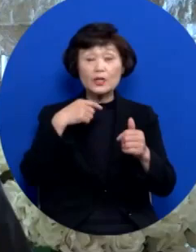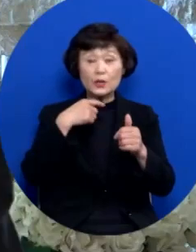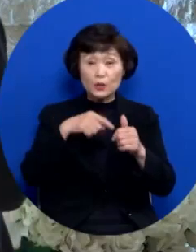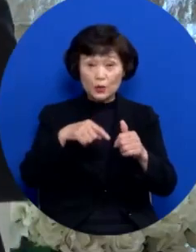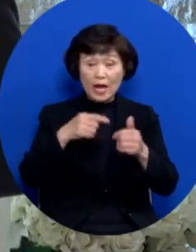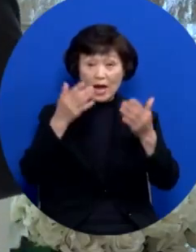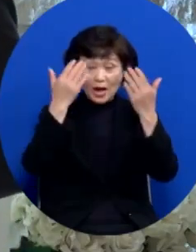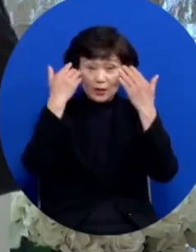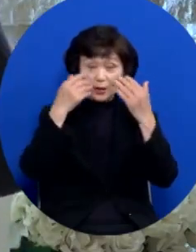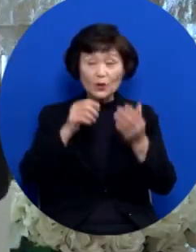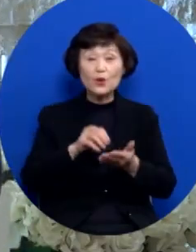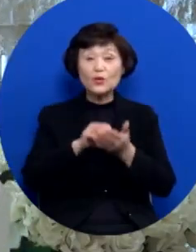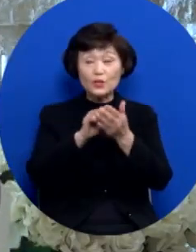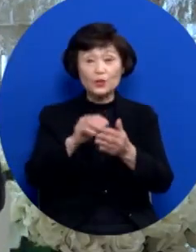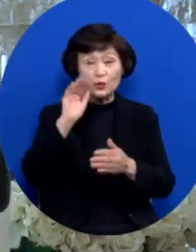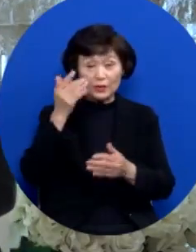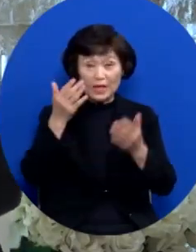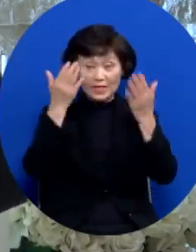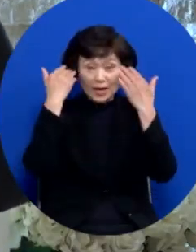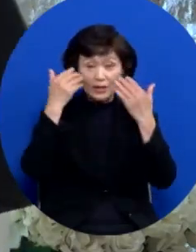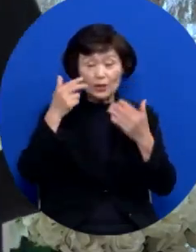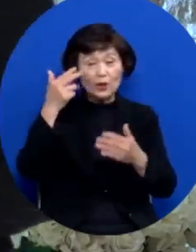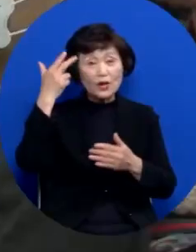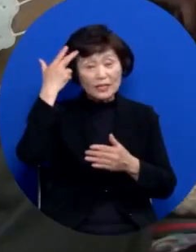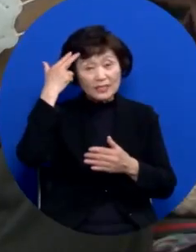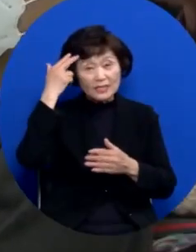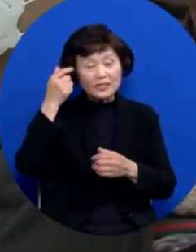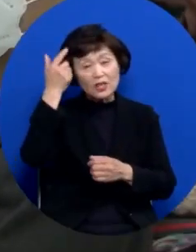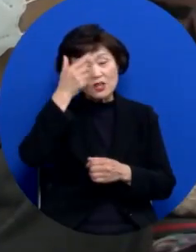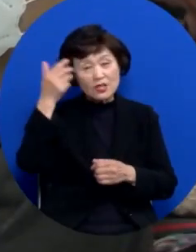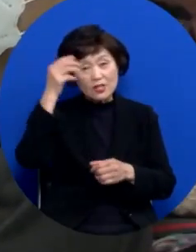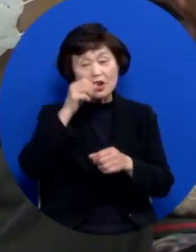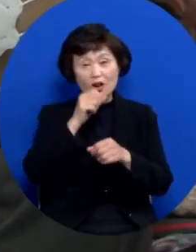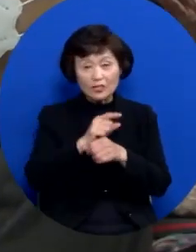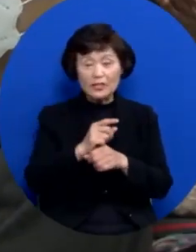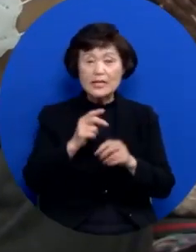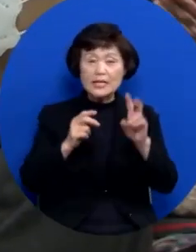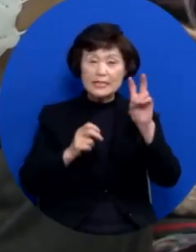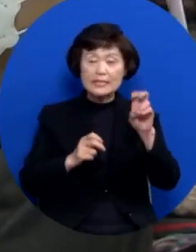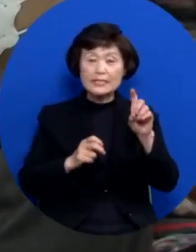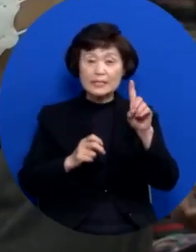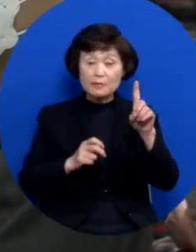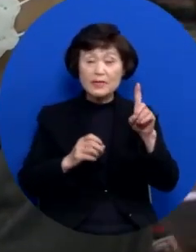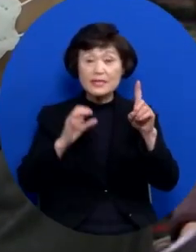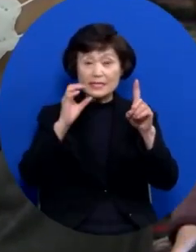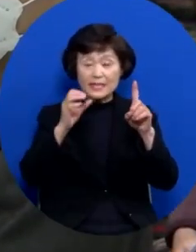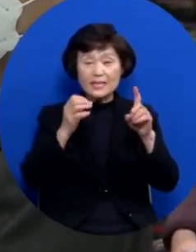개혁주의 신앙을 토대로 지성과 영성 인성을 갖춘 21세기 새로운 리더를 양성하고 있습니다